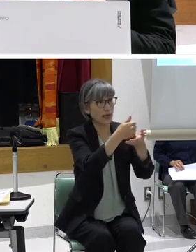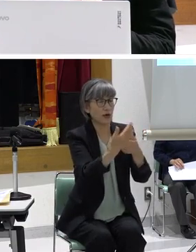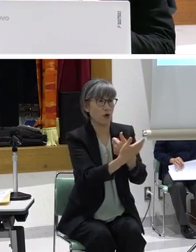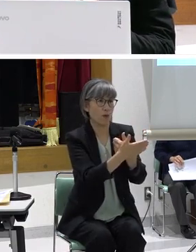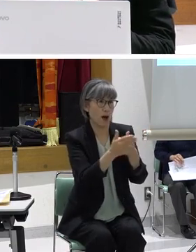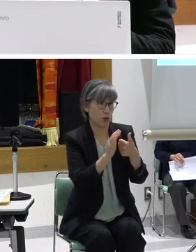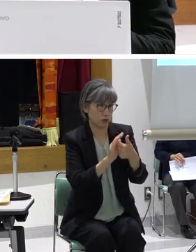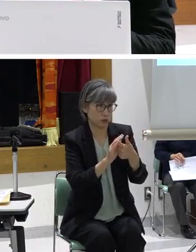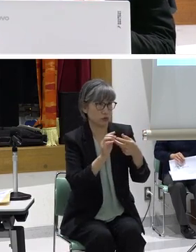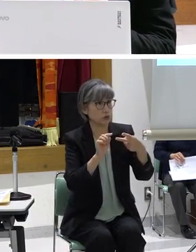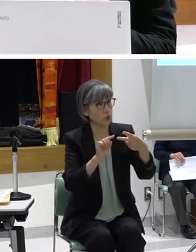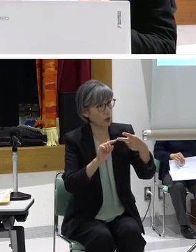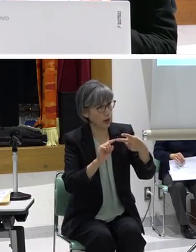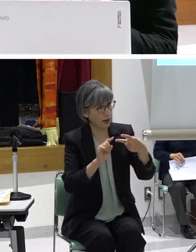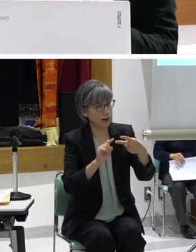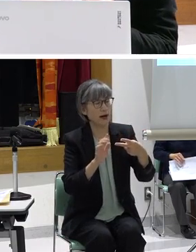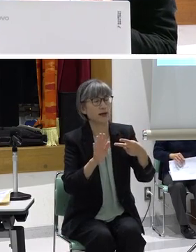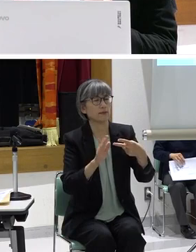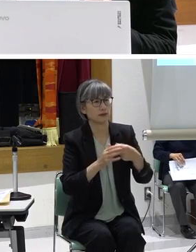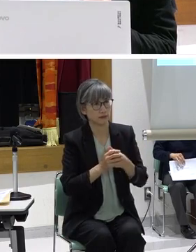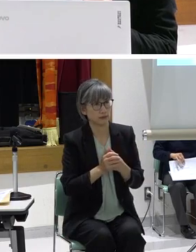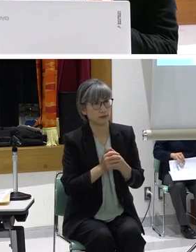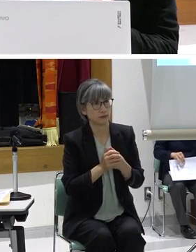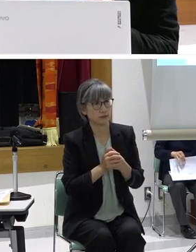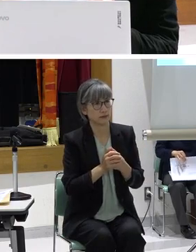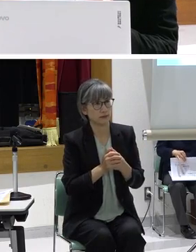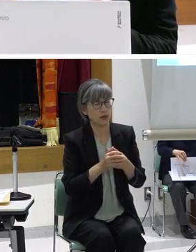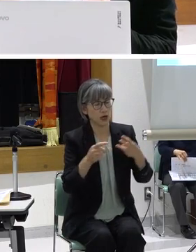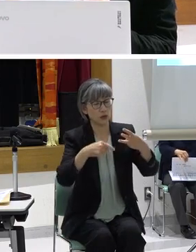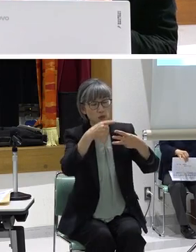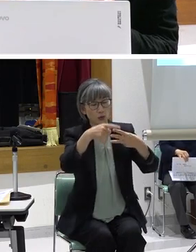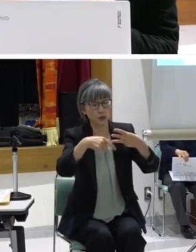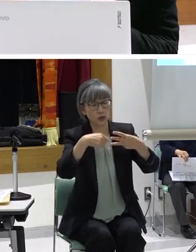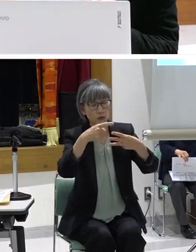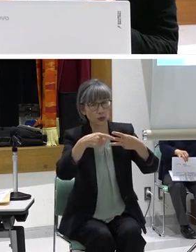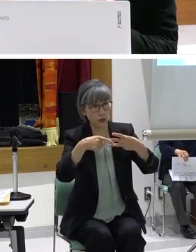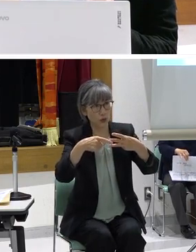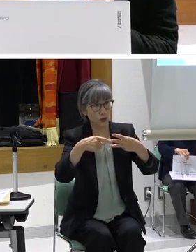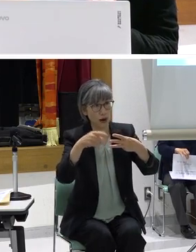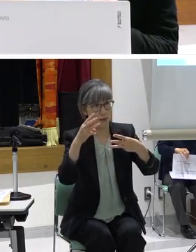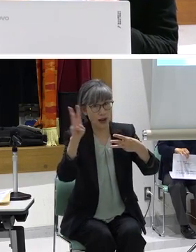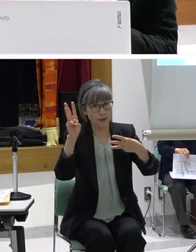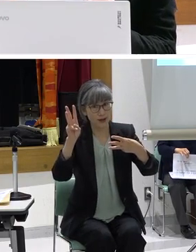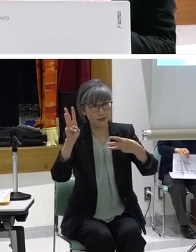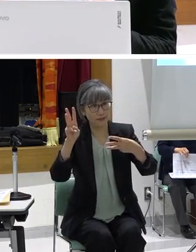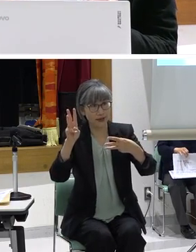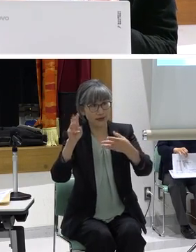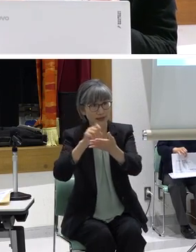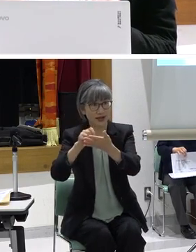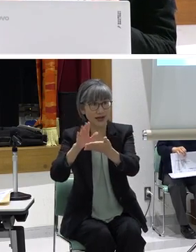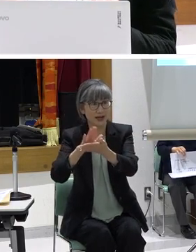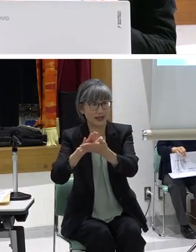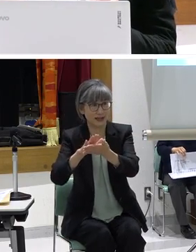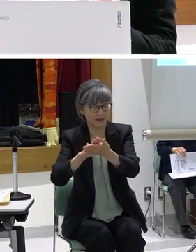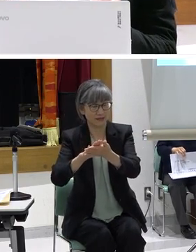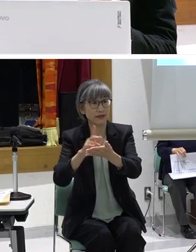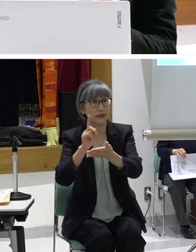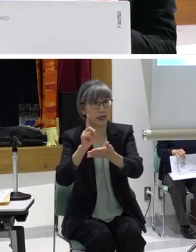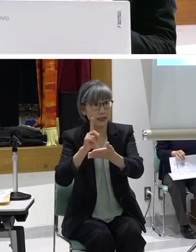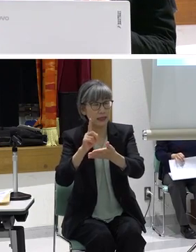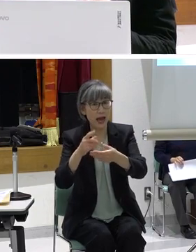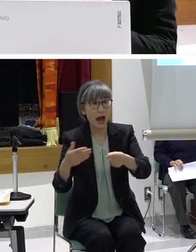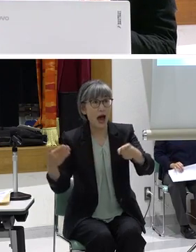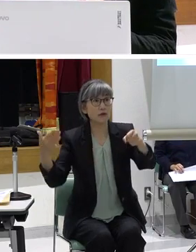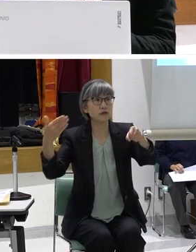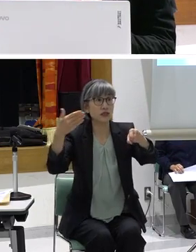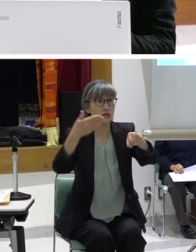ね、まあ、そういったことが書かれてて、まあ、アクセスは人権だっていうふうに言ってるんですよ、